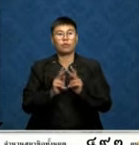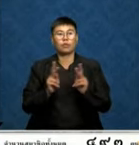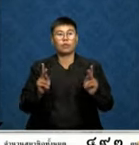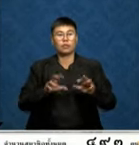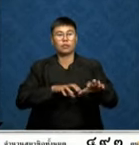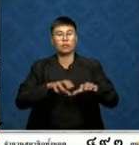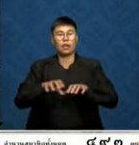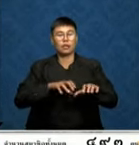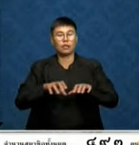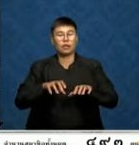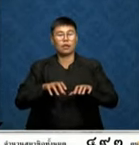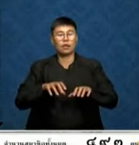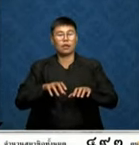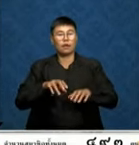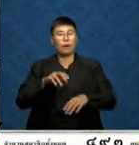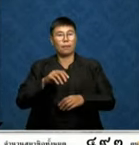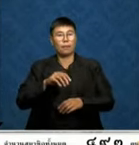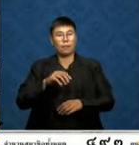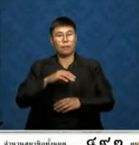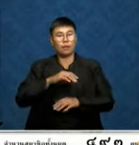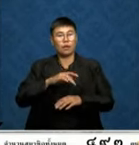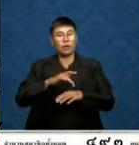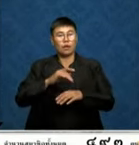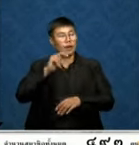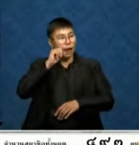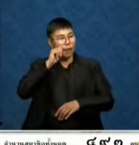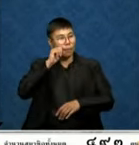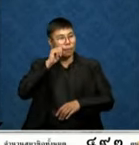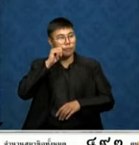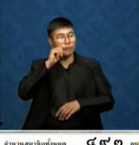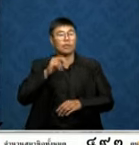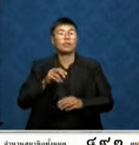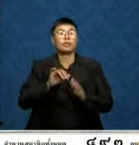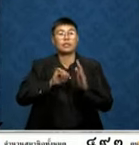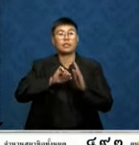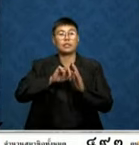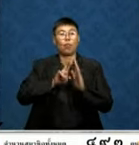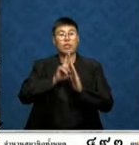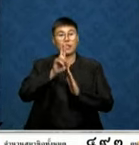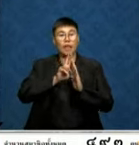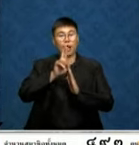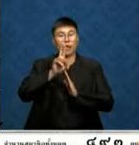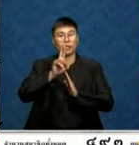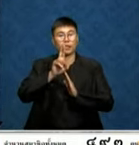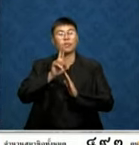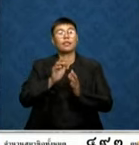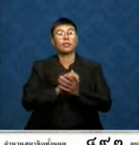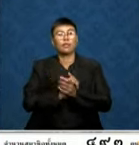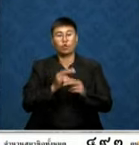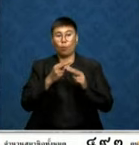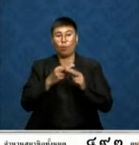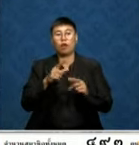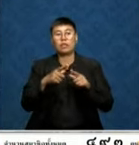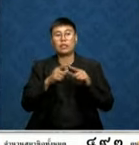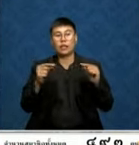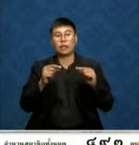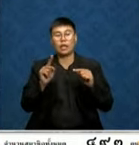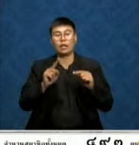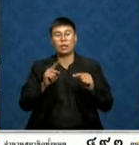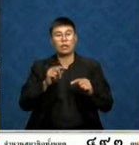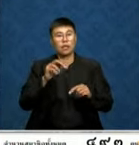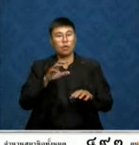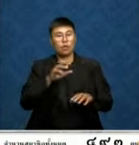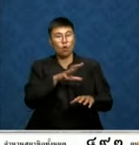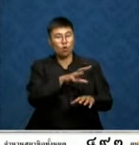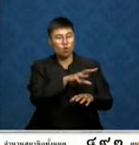จัดการทรัพยากรน้ำครับที่อำเภอเชียงแสนจังหวัดเชียงรายนะครับโดยเฉพาะเรื่องของกิจการสูบน้ำเพื่อ